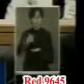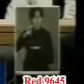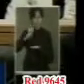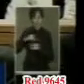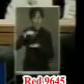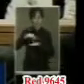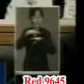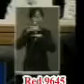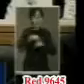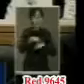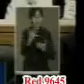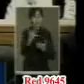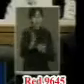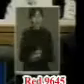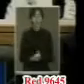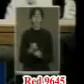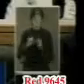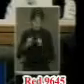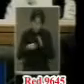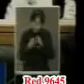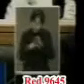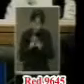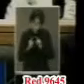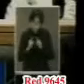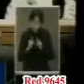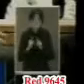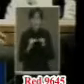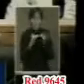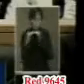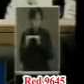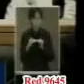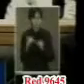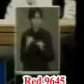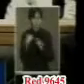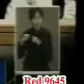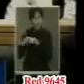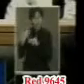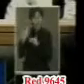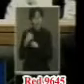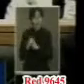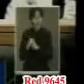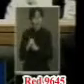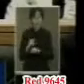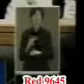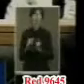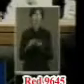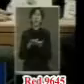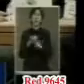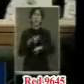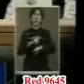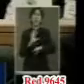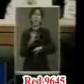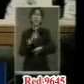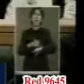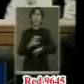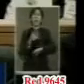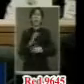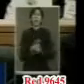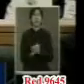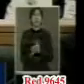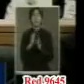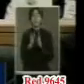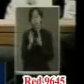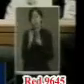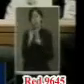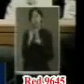ตั้งทั้งหมดนั้นก็ว่ากันแฟร์พรรคประชาธิปัตย์ก็สามารถ หมดเวลาแล้วครับ ผมแจ้งกับวิปท่านเลย 2-3 น